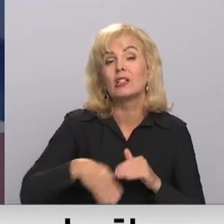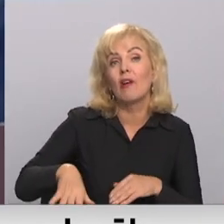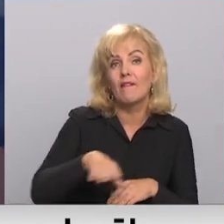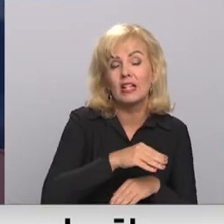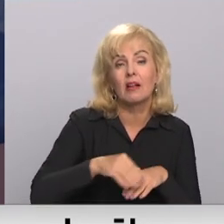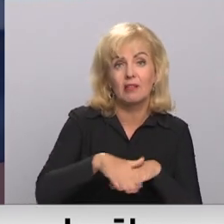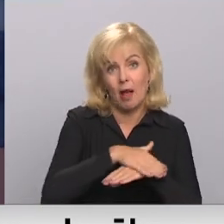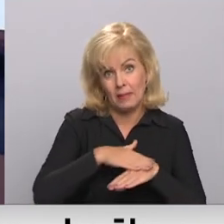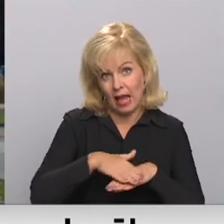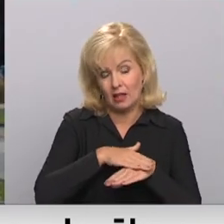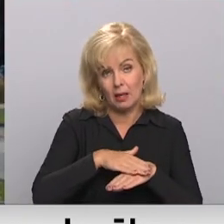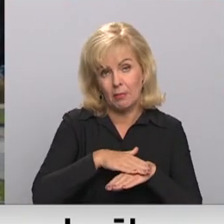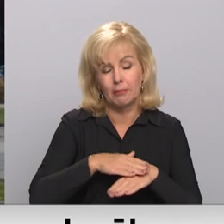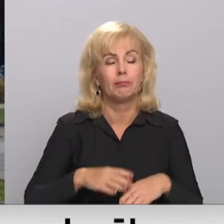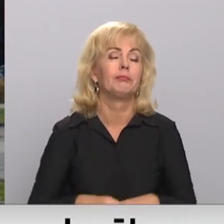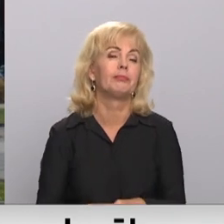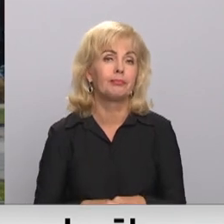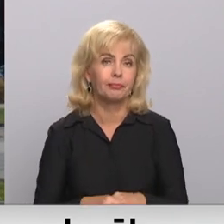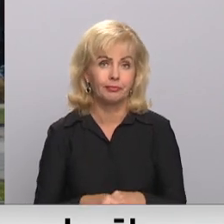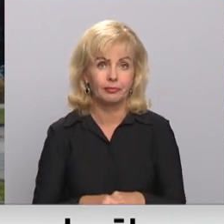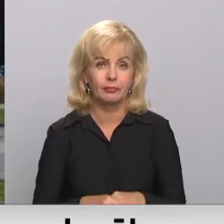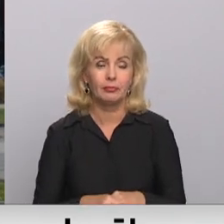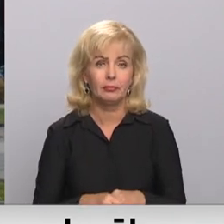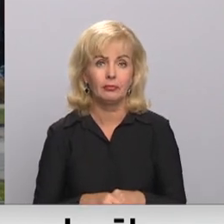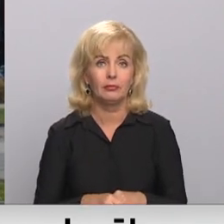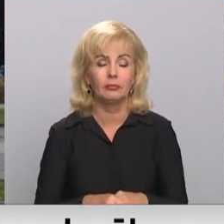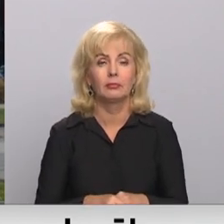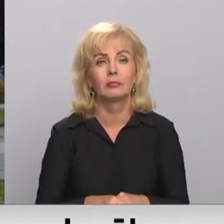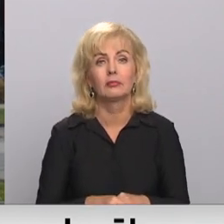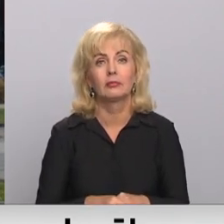sabiedrība. Ausma Sprukta, Vitālijs Duda, Renoks, Latgales reģionālā televīzija.